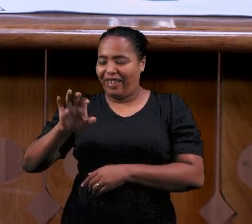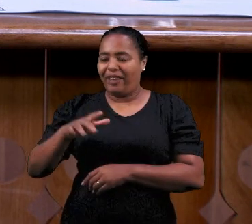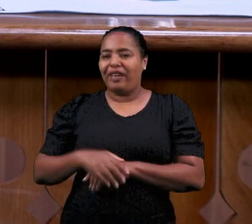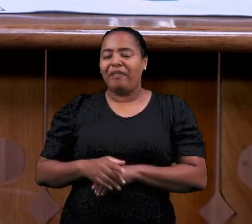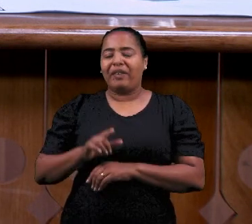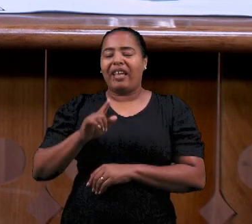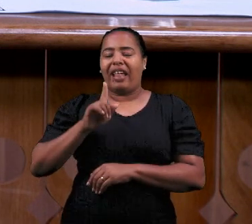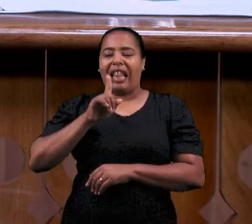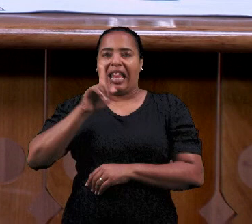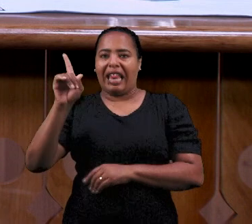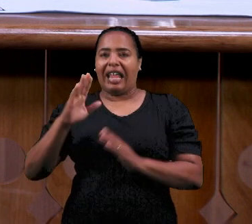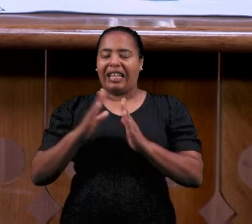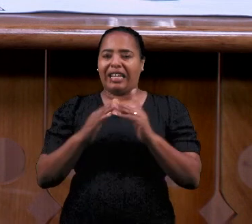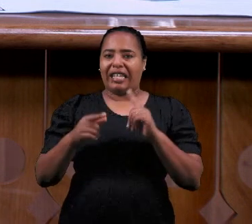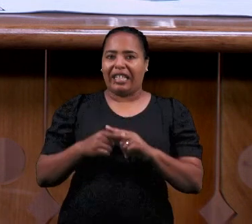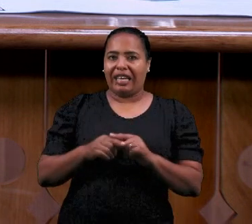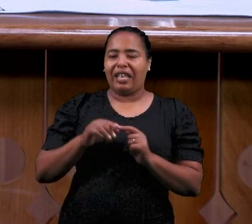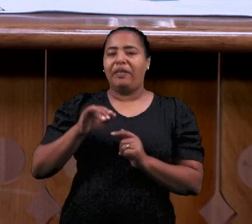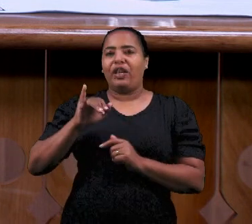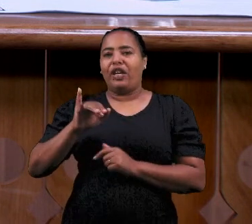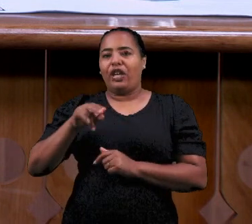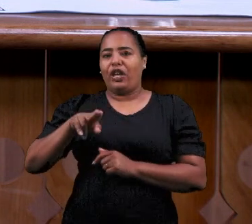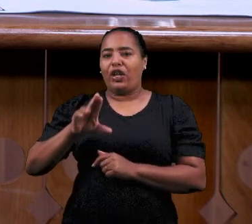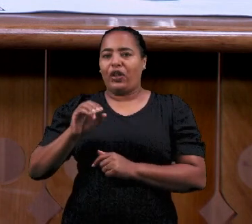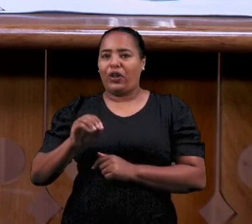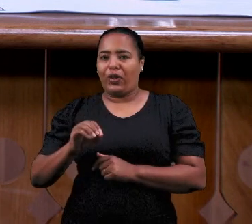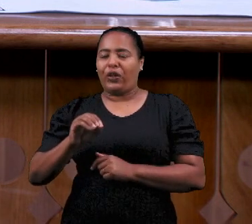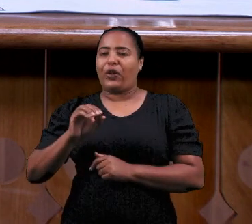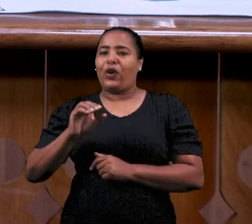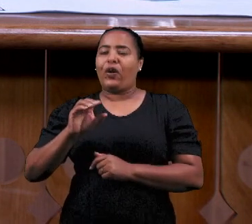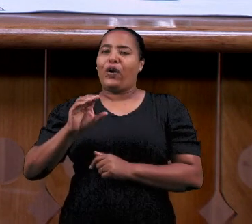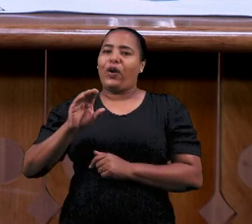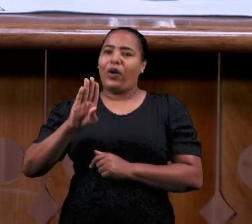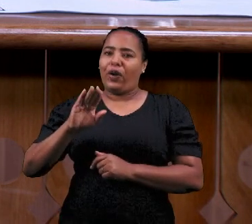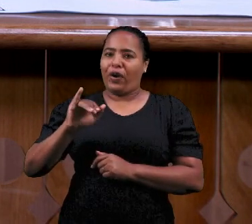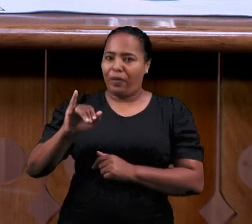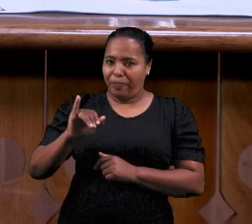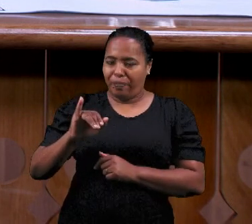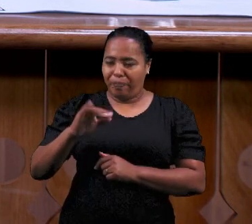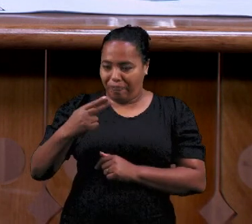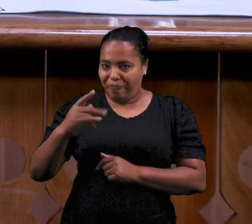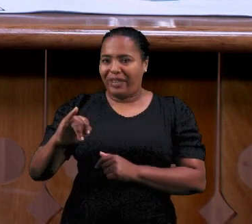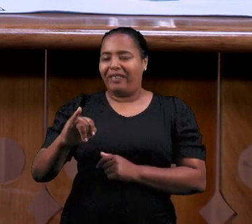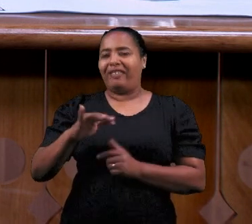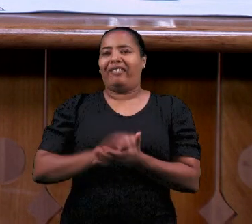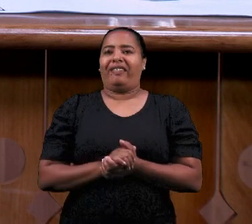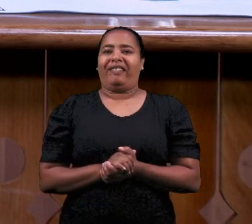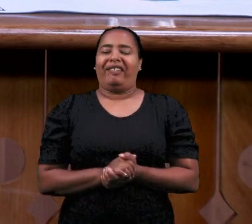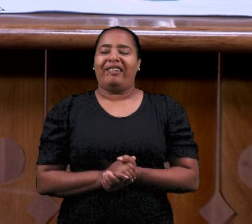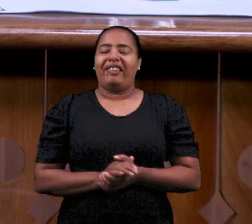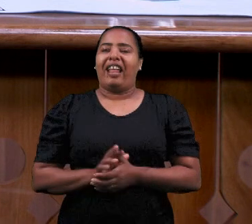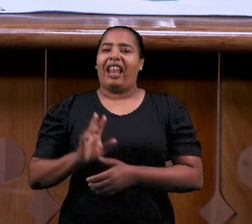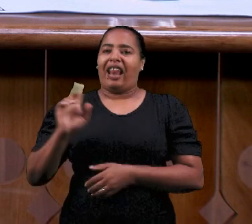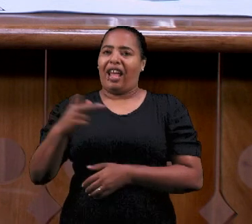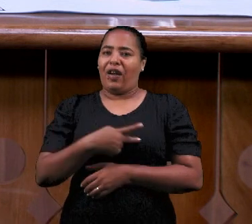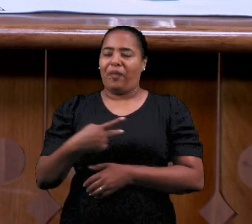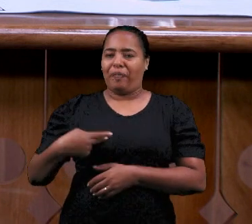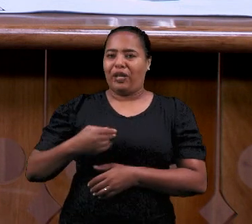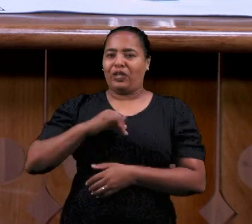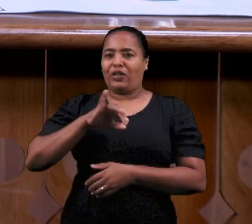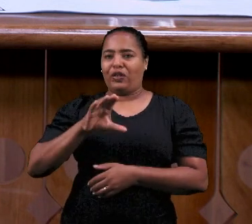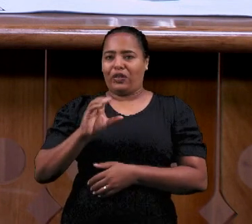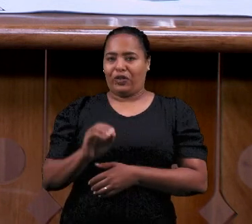la ville de Caruaru, dans l'état de Pernambuco, où se trouve le pasteur Joséildo Pereira. Vous pouvez voir dans